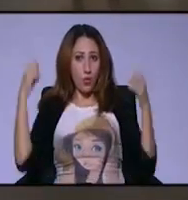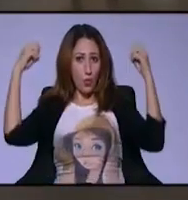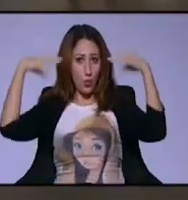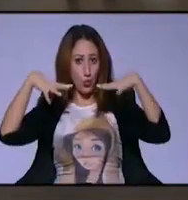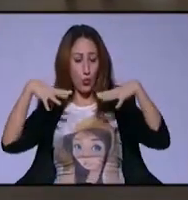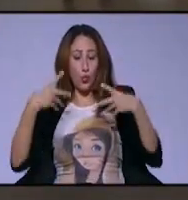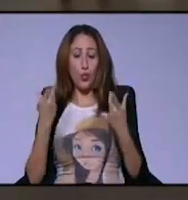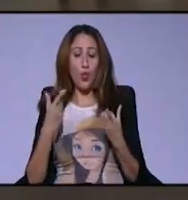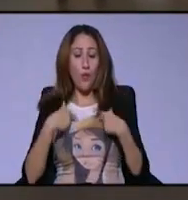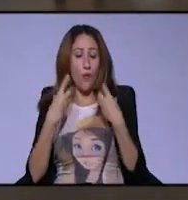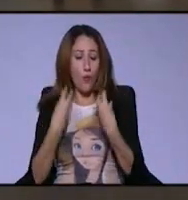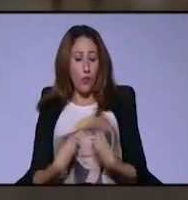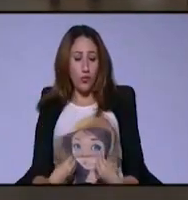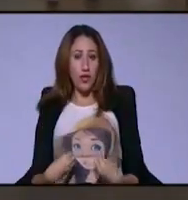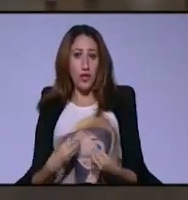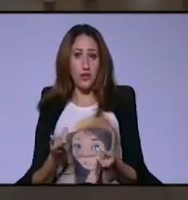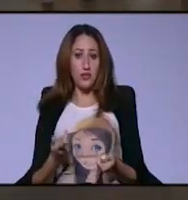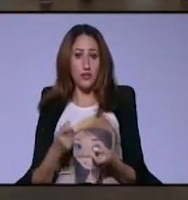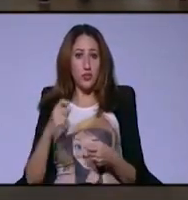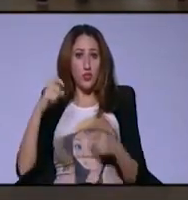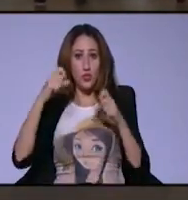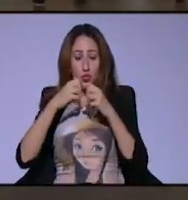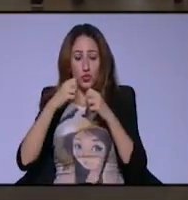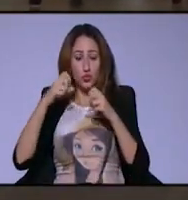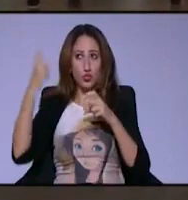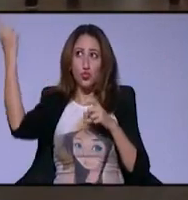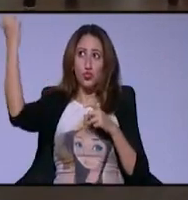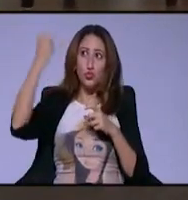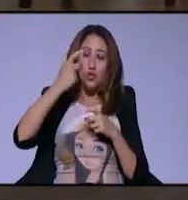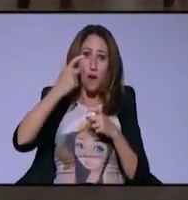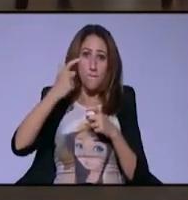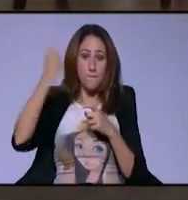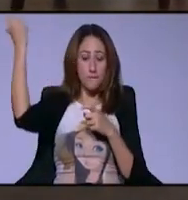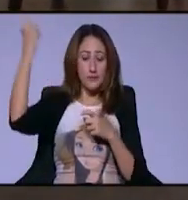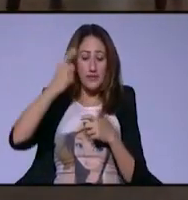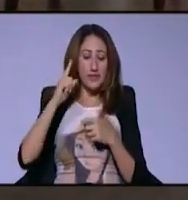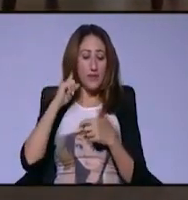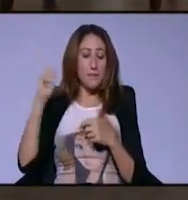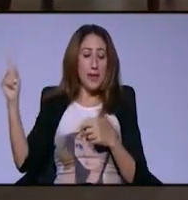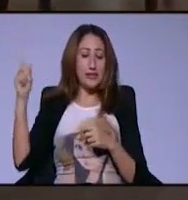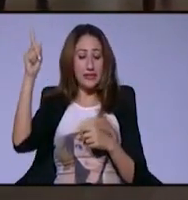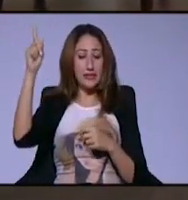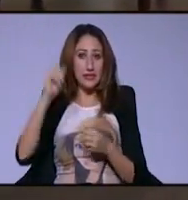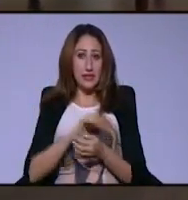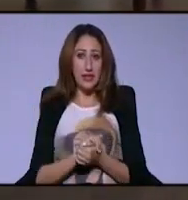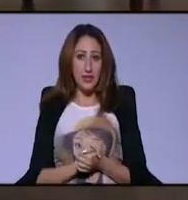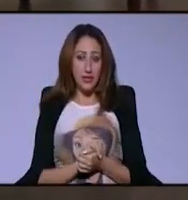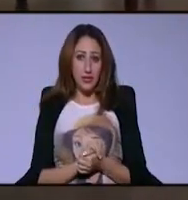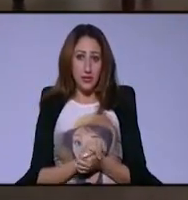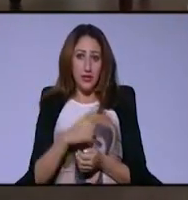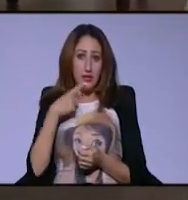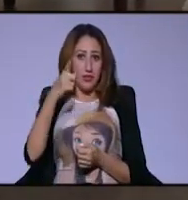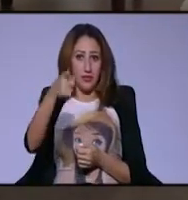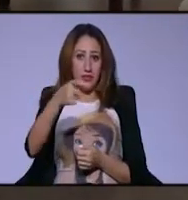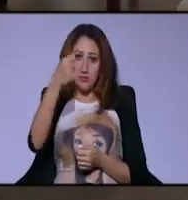وهداية وسطوع لشمس الكمال النبوي من على أرض المدينة المنورة. فأنا أهنئ الصديق